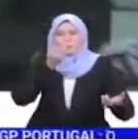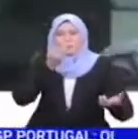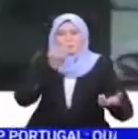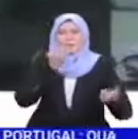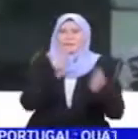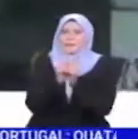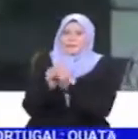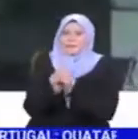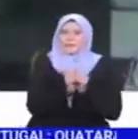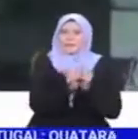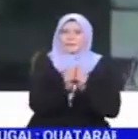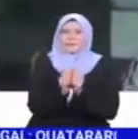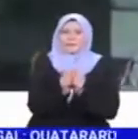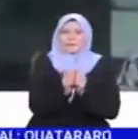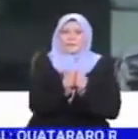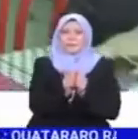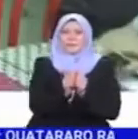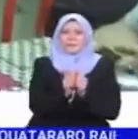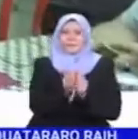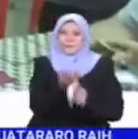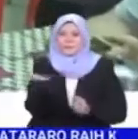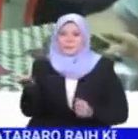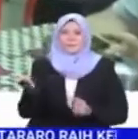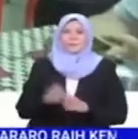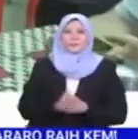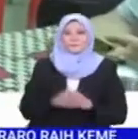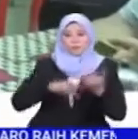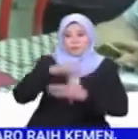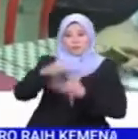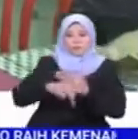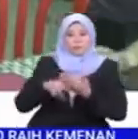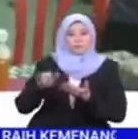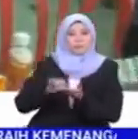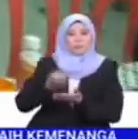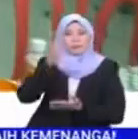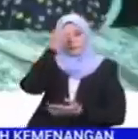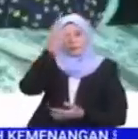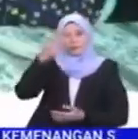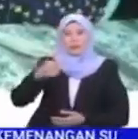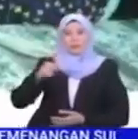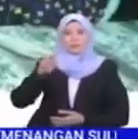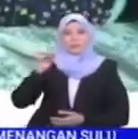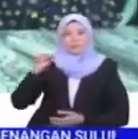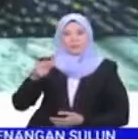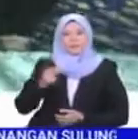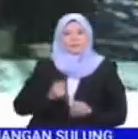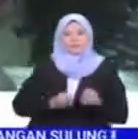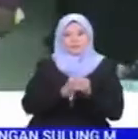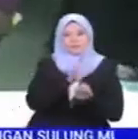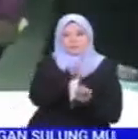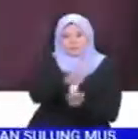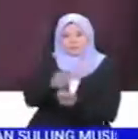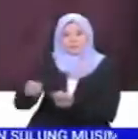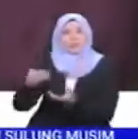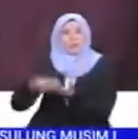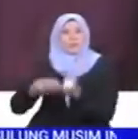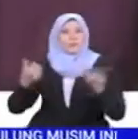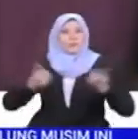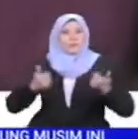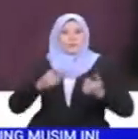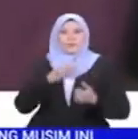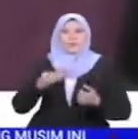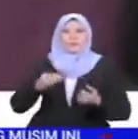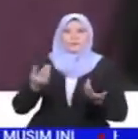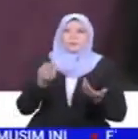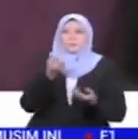peni bersama peni mereka. Pada program tersebut, Datuk Hakimah menyampaikan sumbangan duit raya dan juga pek makanan